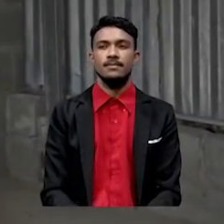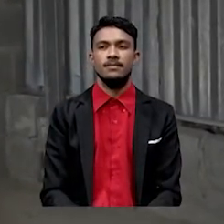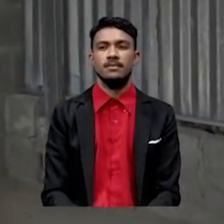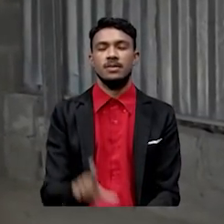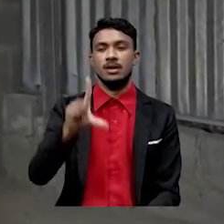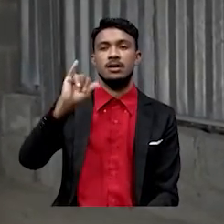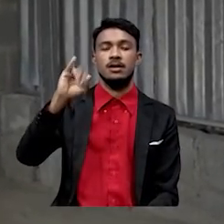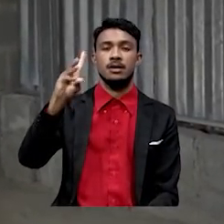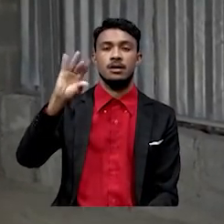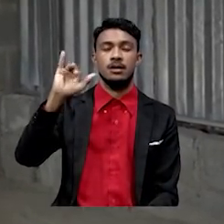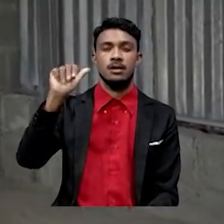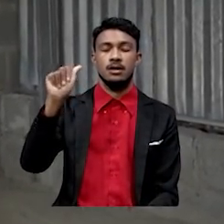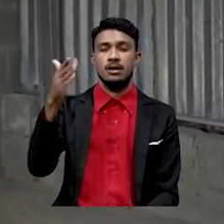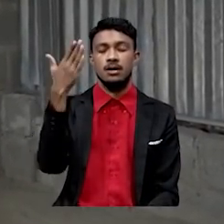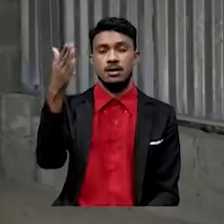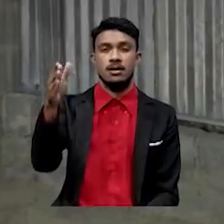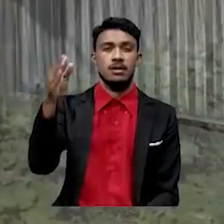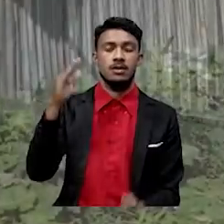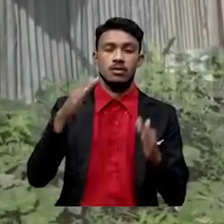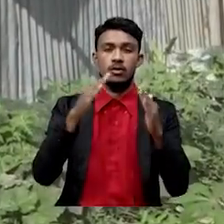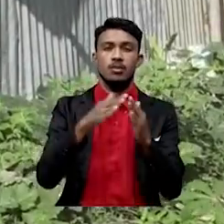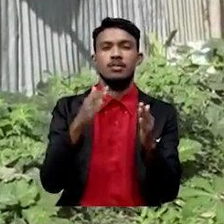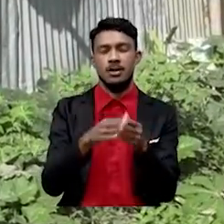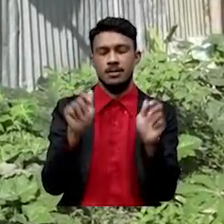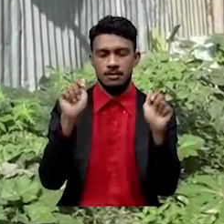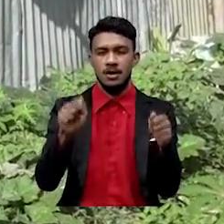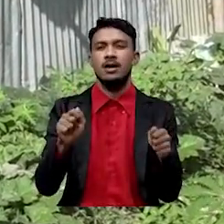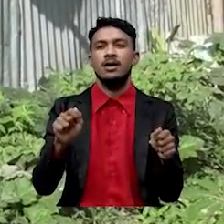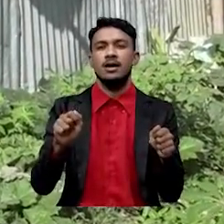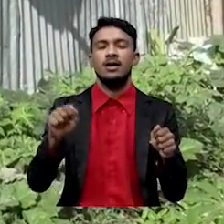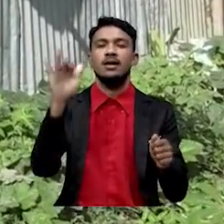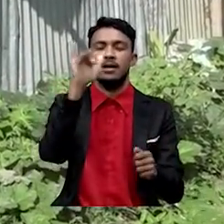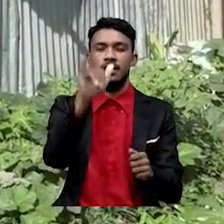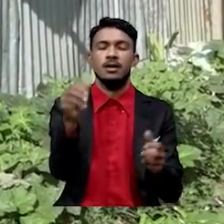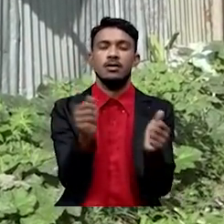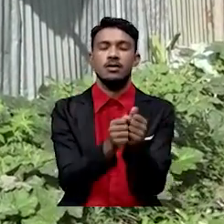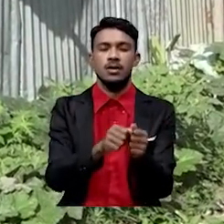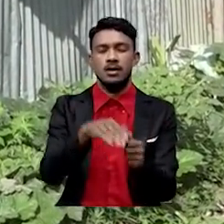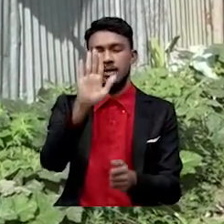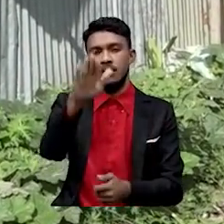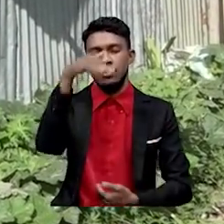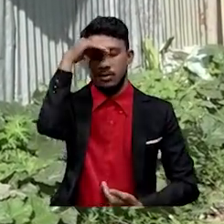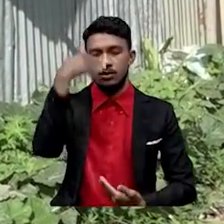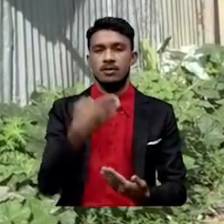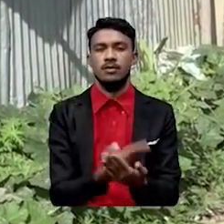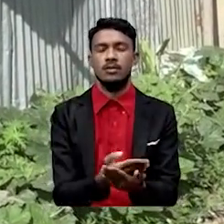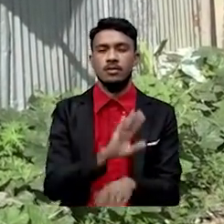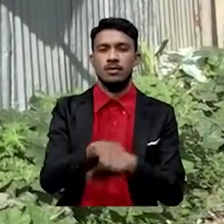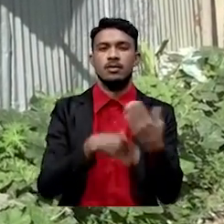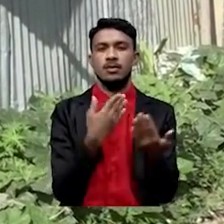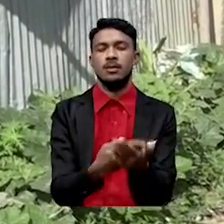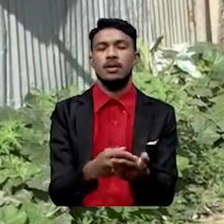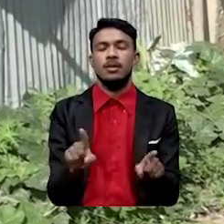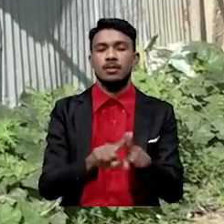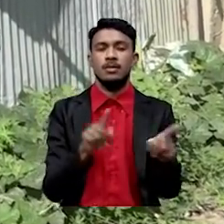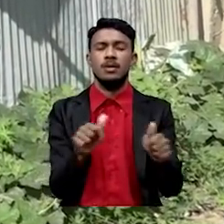Lidia ni uma maski bania natong ona atu bele hamahong nia honi oang, mai be sedo kusi